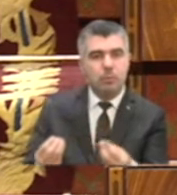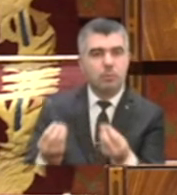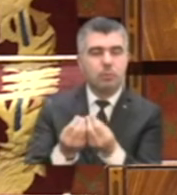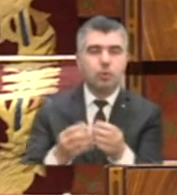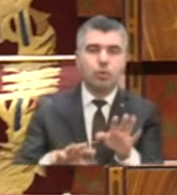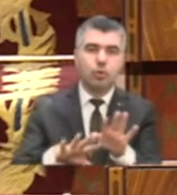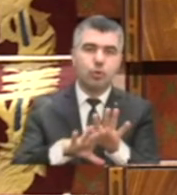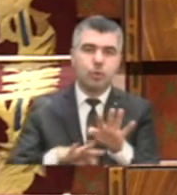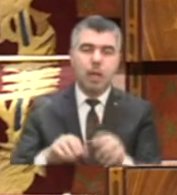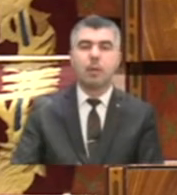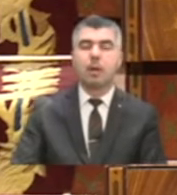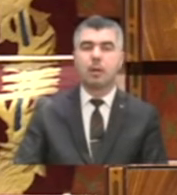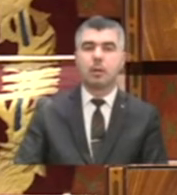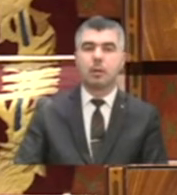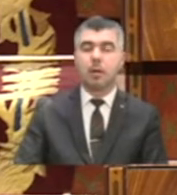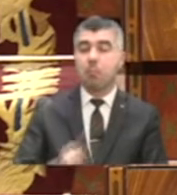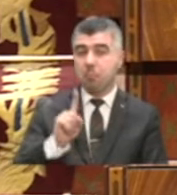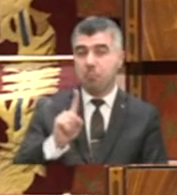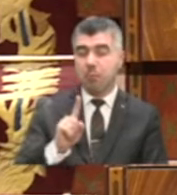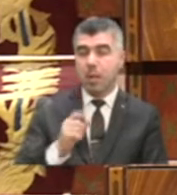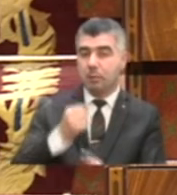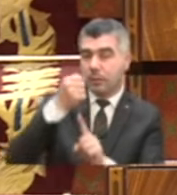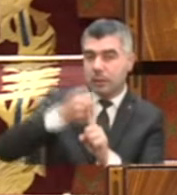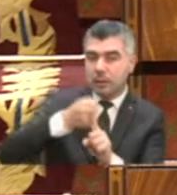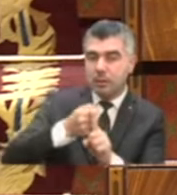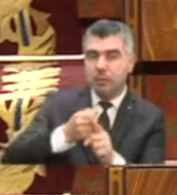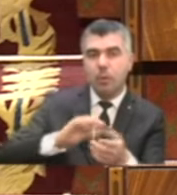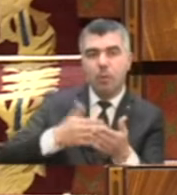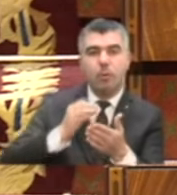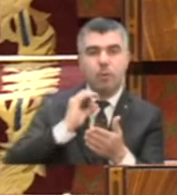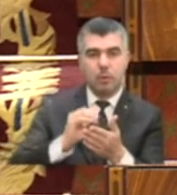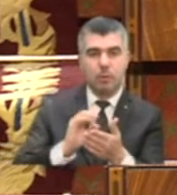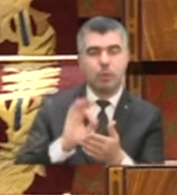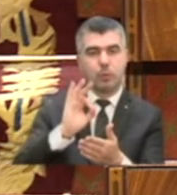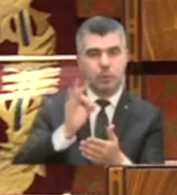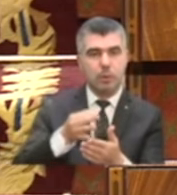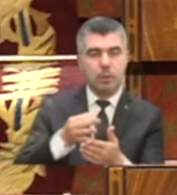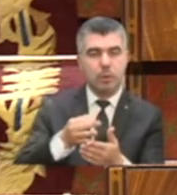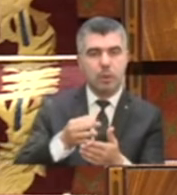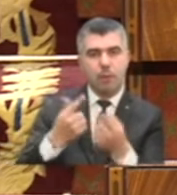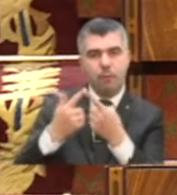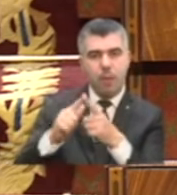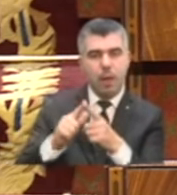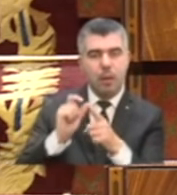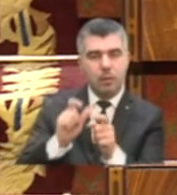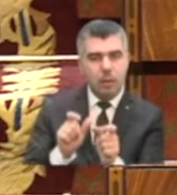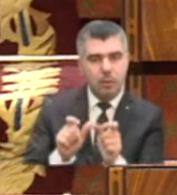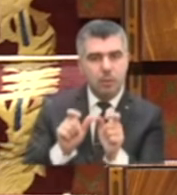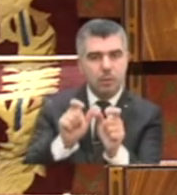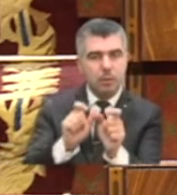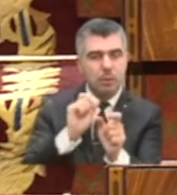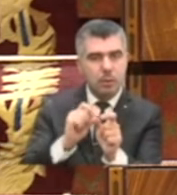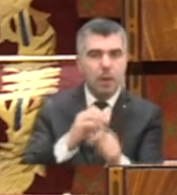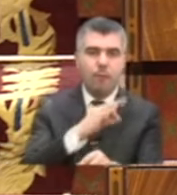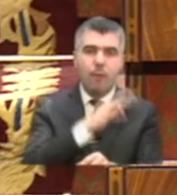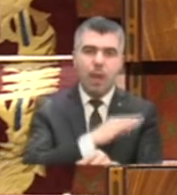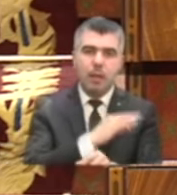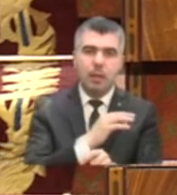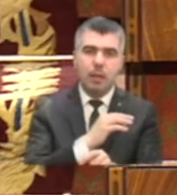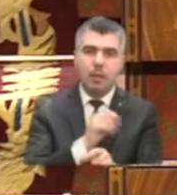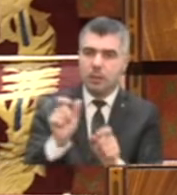المجتمع. إلا أنه بالرغم من المجهودات الإنسانية المقدرة اللي كتبذلها مختلف مؤسسات الرعاية الاجتماعية لفائدة هذه